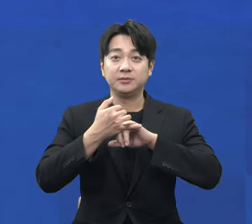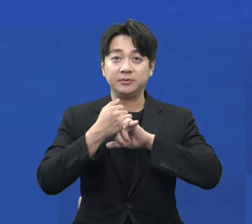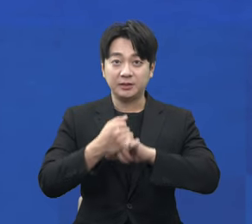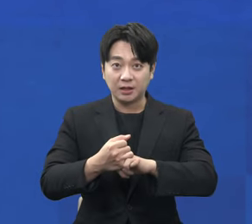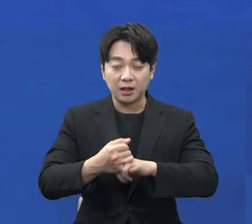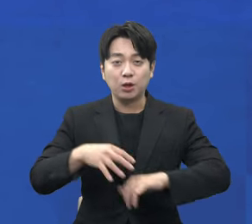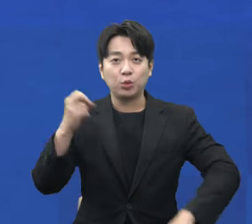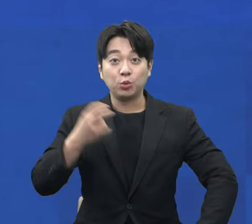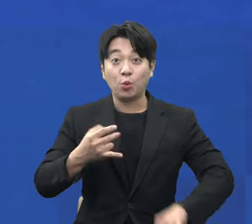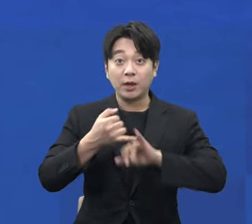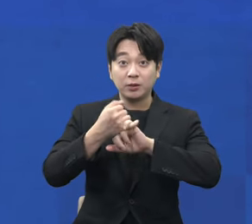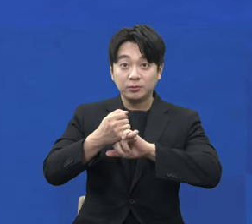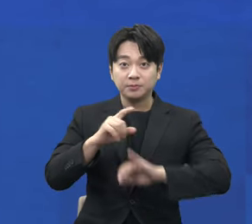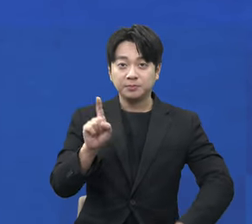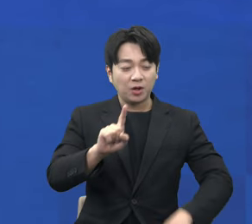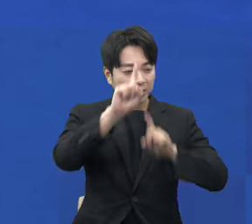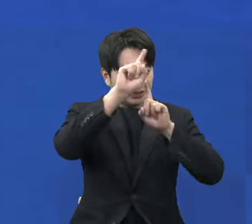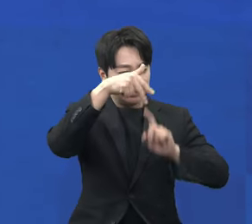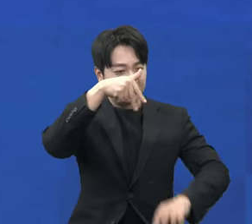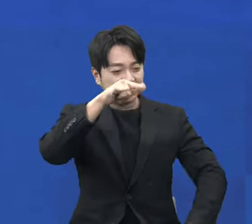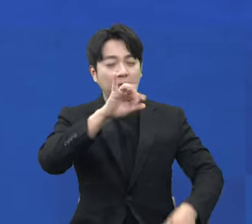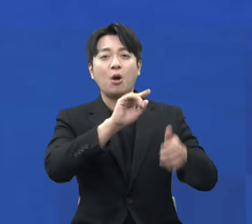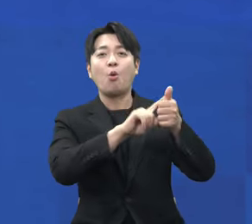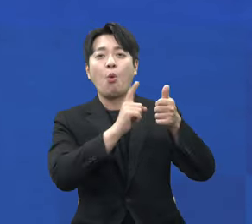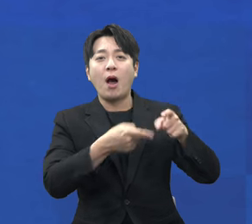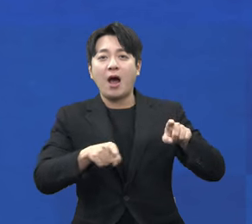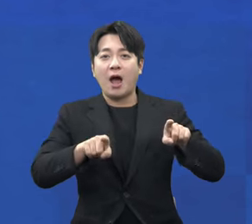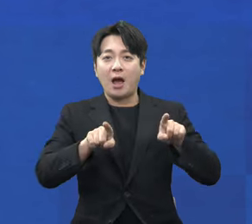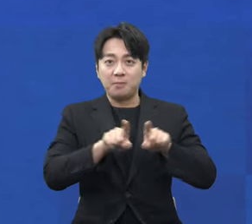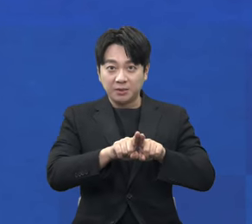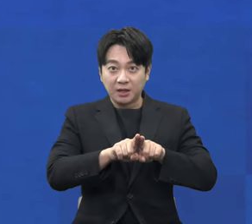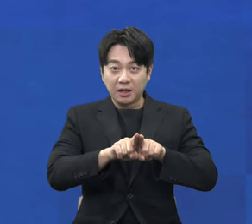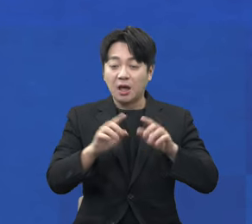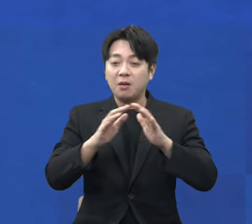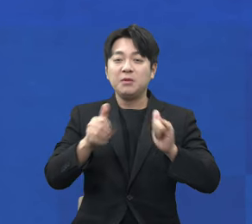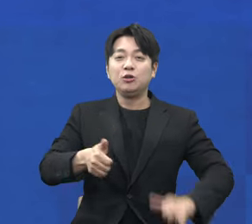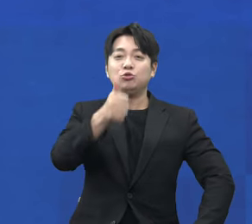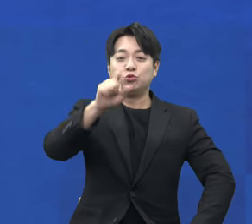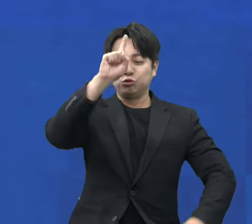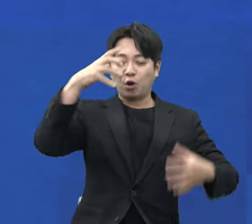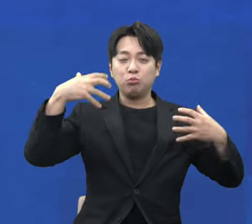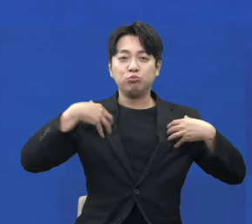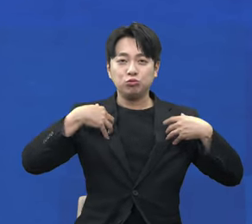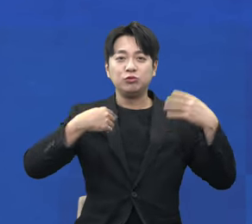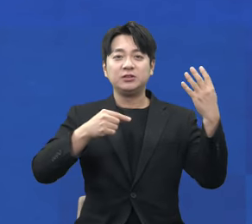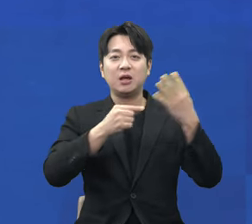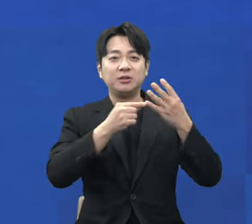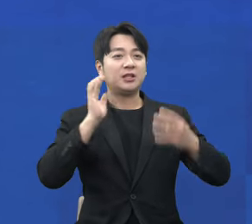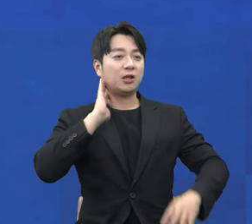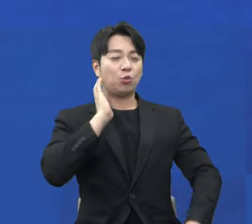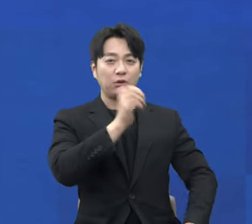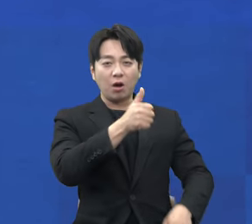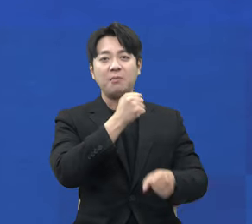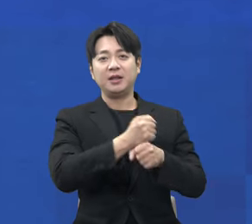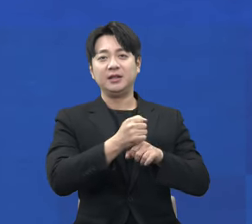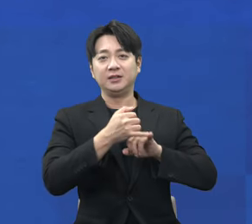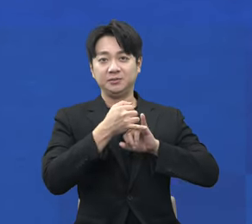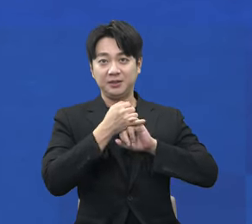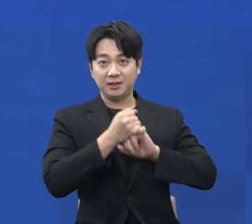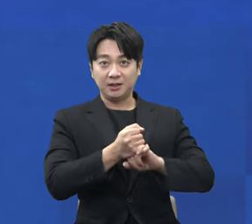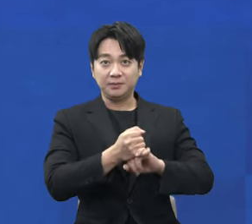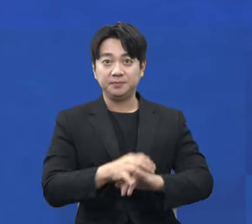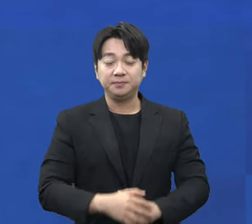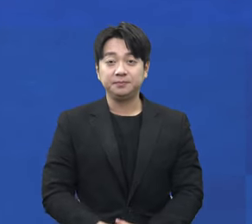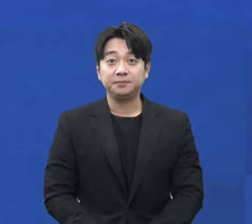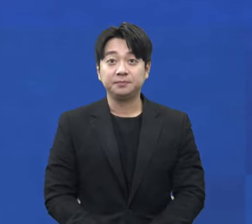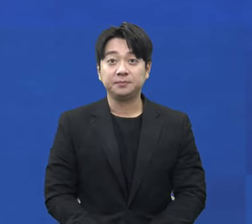이재명 대표와 함께하는 민주정부 4기 반드시 만들겠습니다. 또한 제 앞에 있는 청년